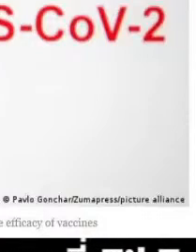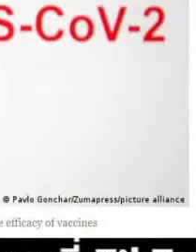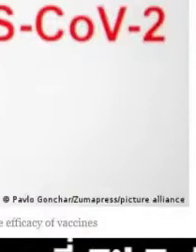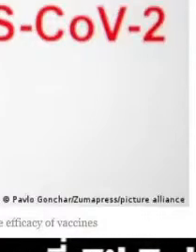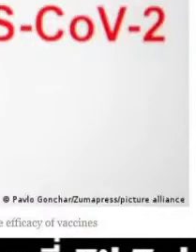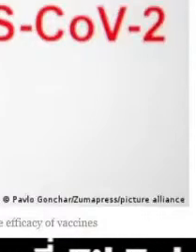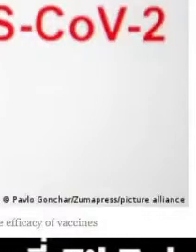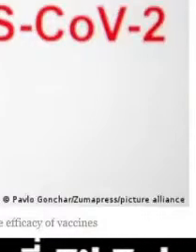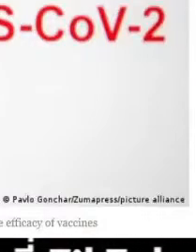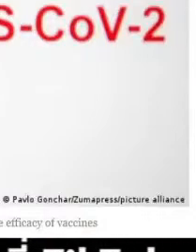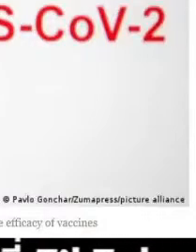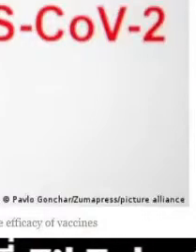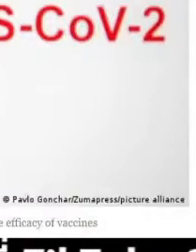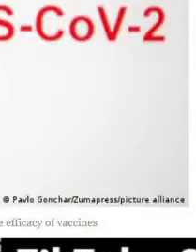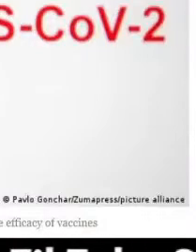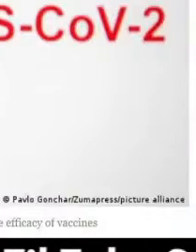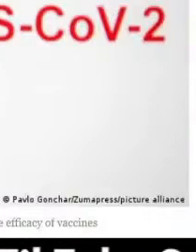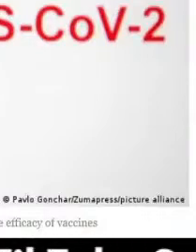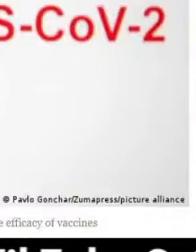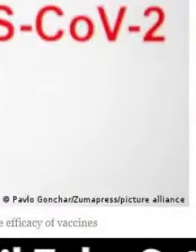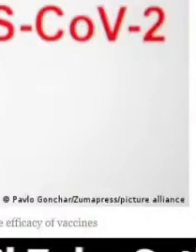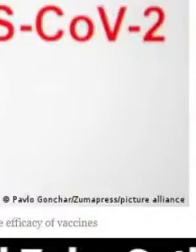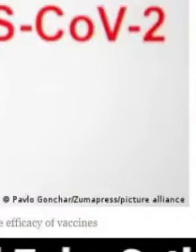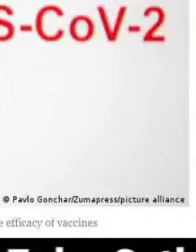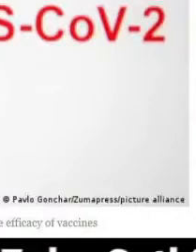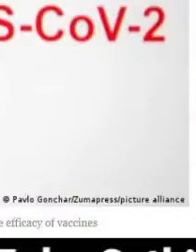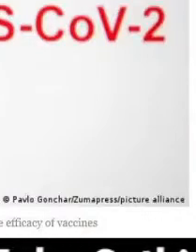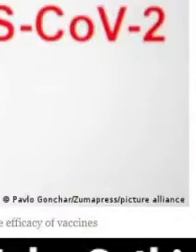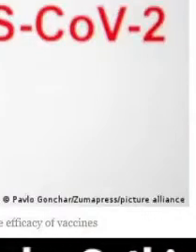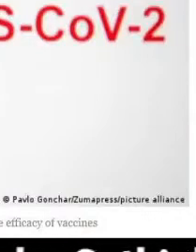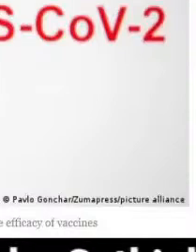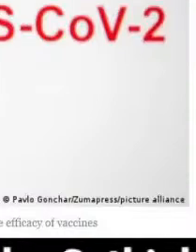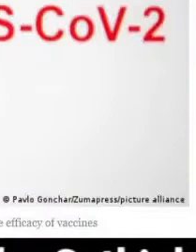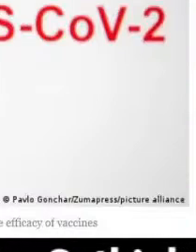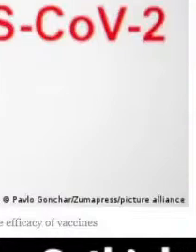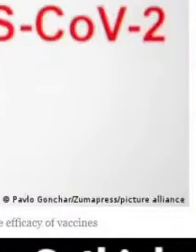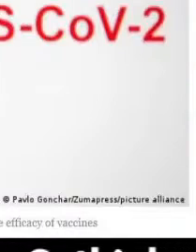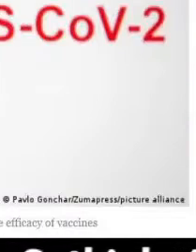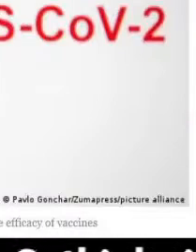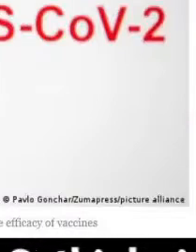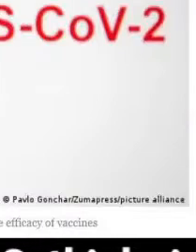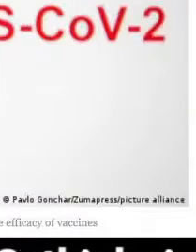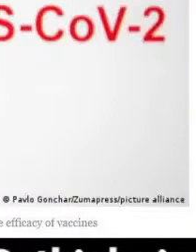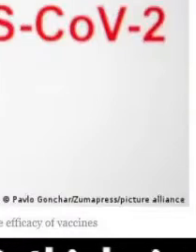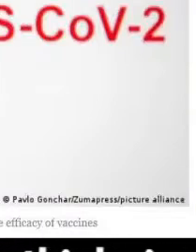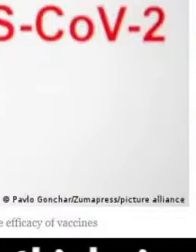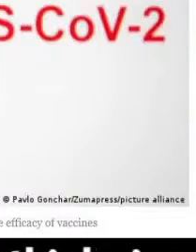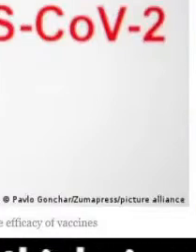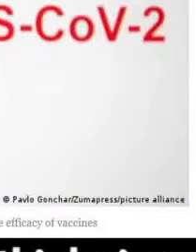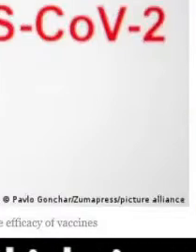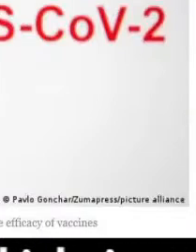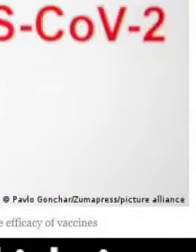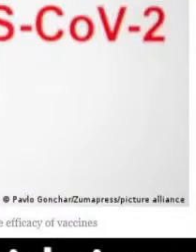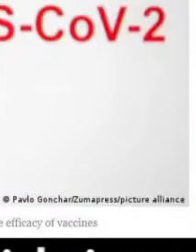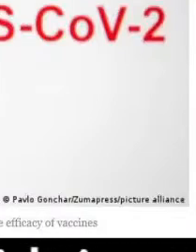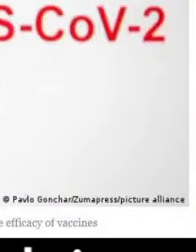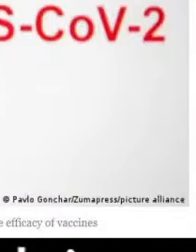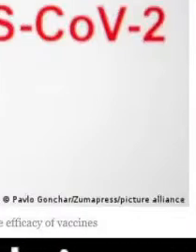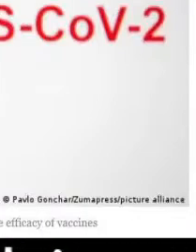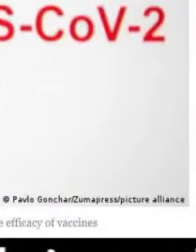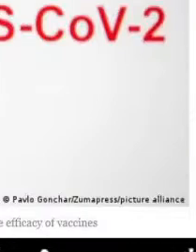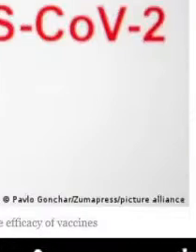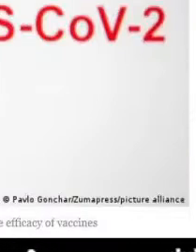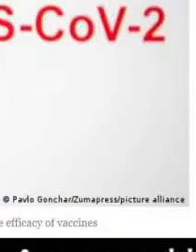ๆเหล่านี้ขณะนี้ท่านนับแล้วรวมทั้งไทยเราเนี่ยเกือบจะทั่วโลกนะครับที่มีคำสั่งแบนห้ามเข้า